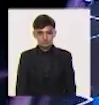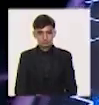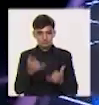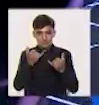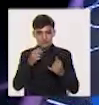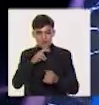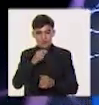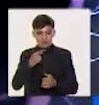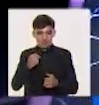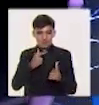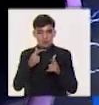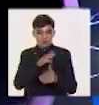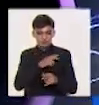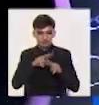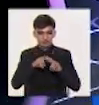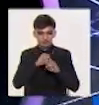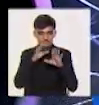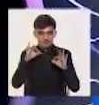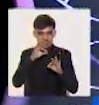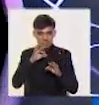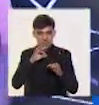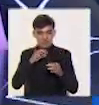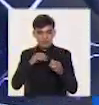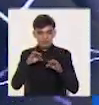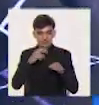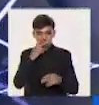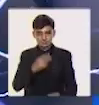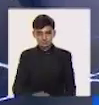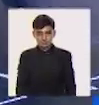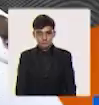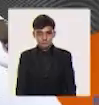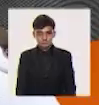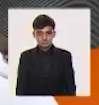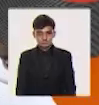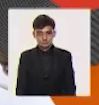Ал қазір әрпесім Лаура Беғали әзірлеген «Жұлдыздар жарқырайды» жобасын көріңіздер.